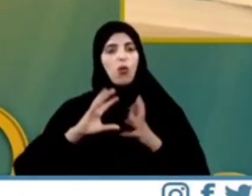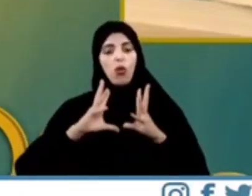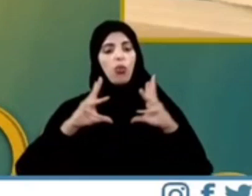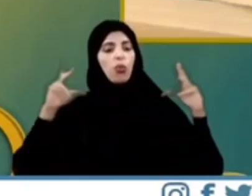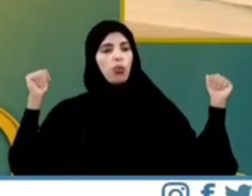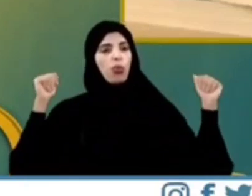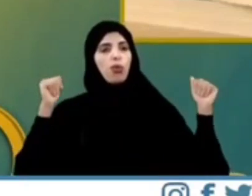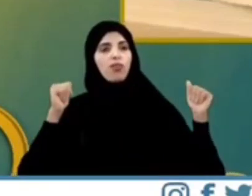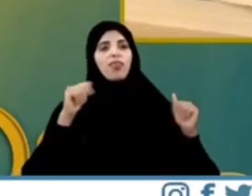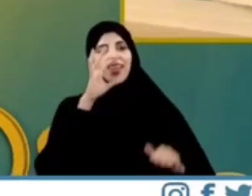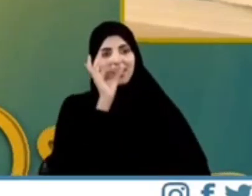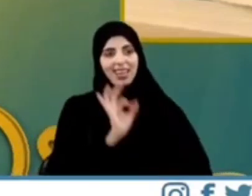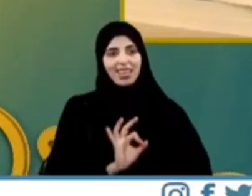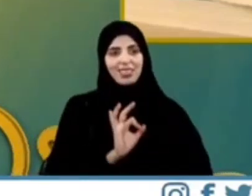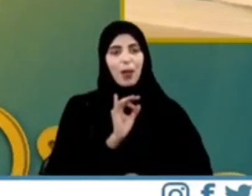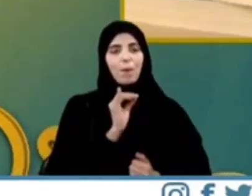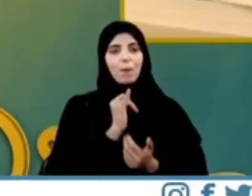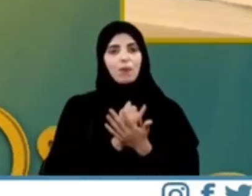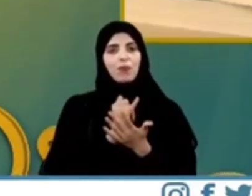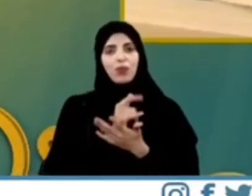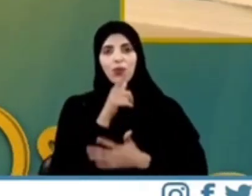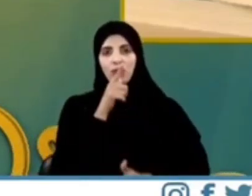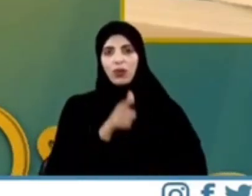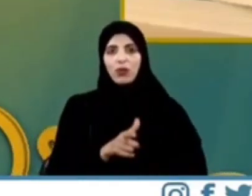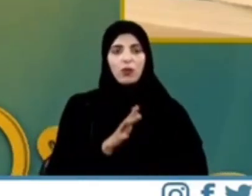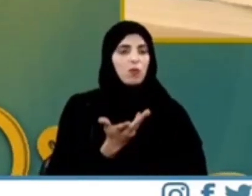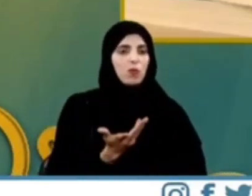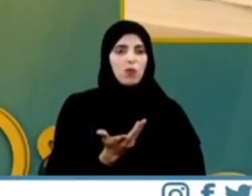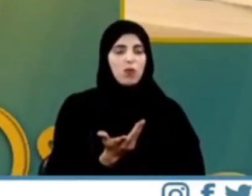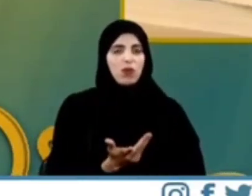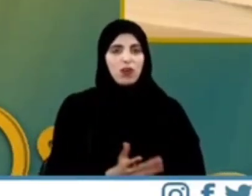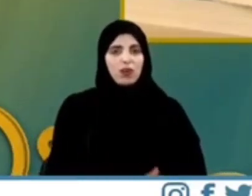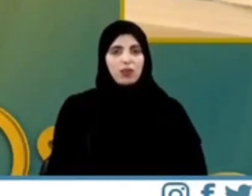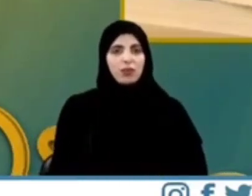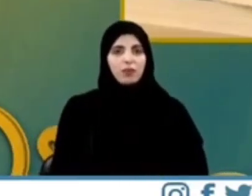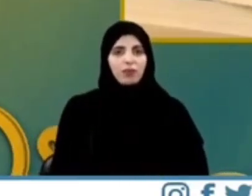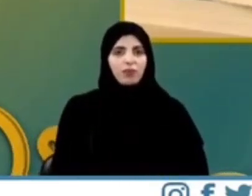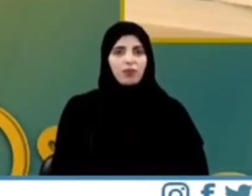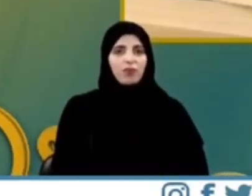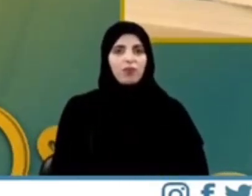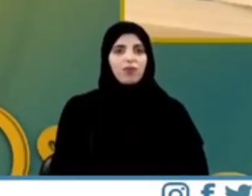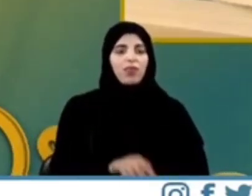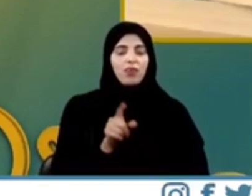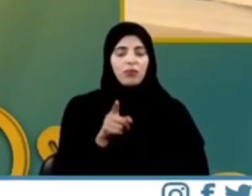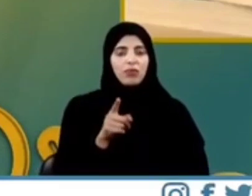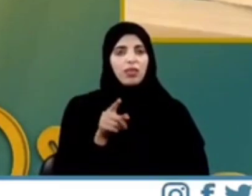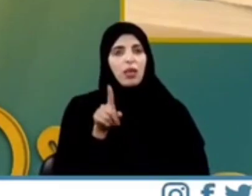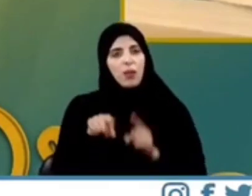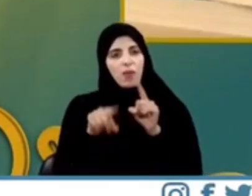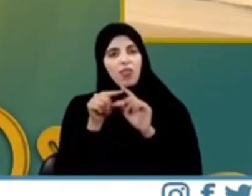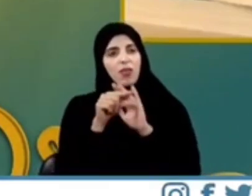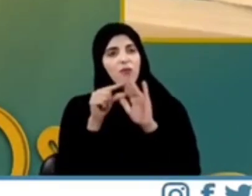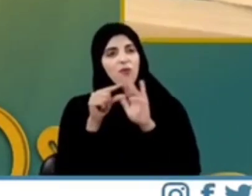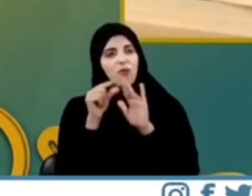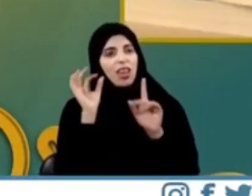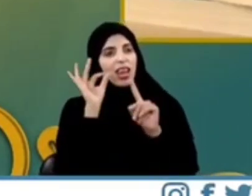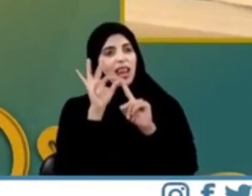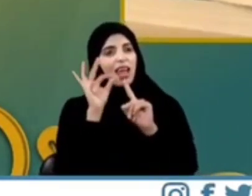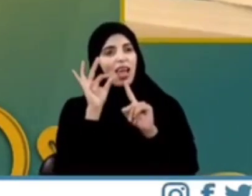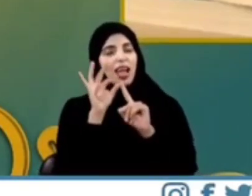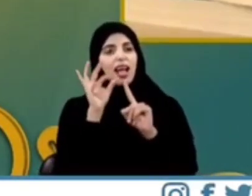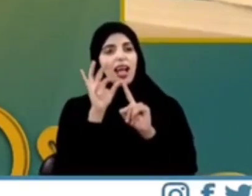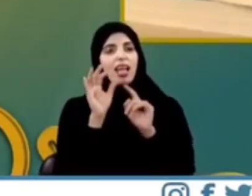الريح، ايضا في خلينا نقول يعني في كذي لمحات أو أهداف